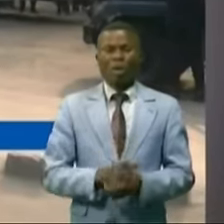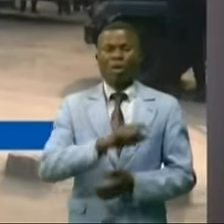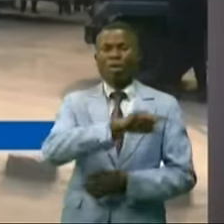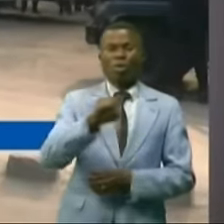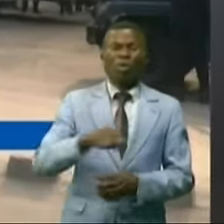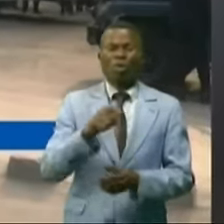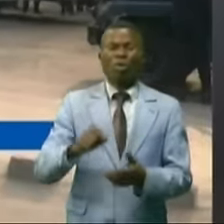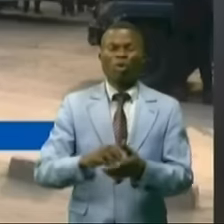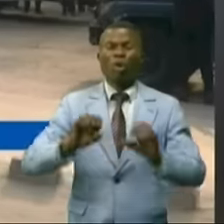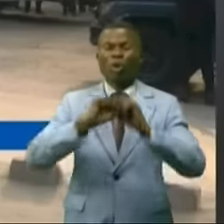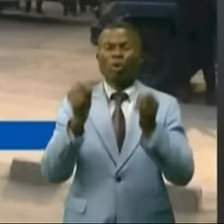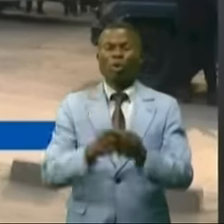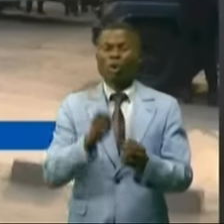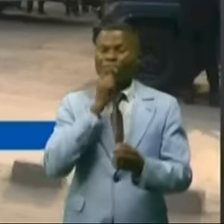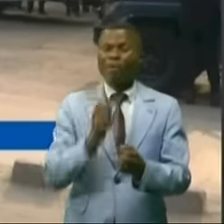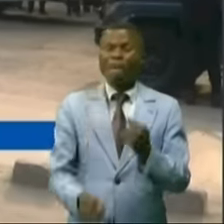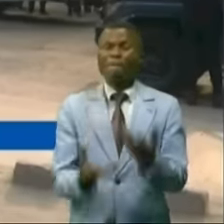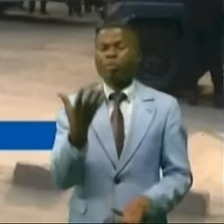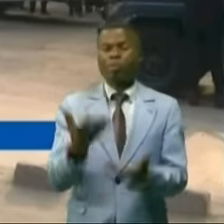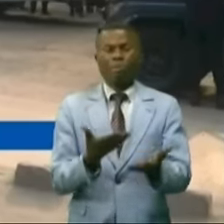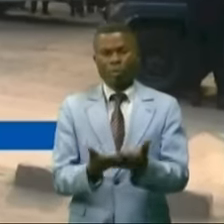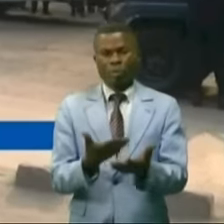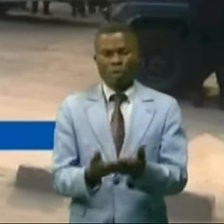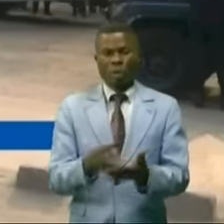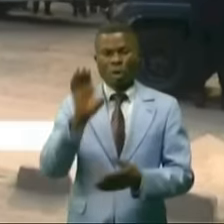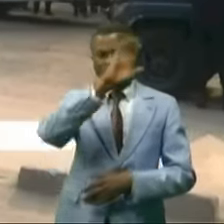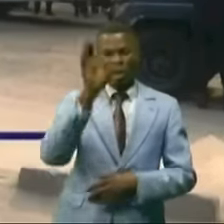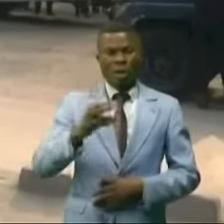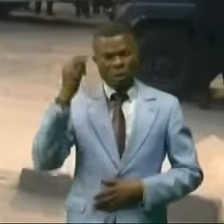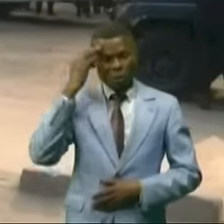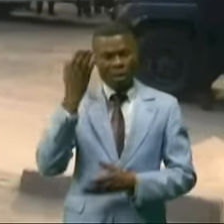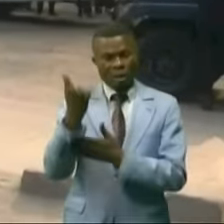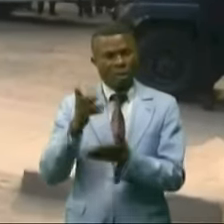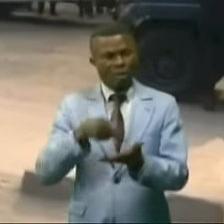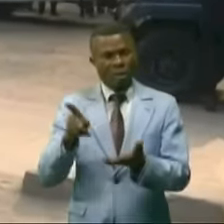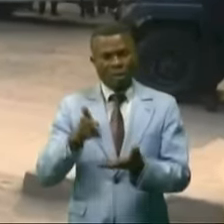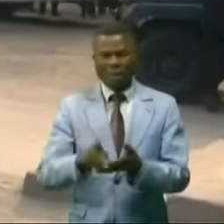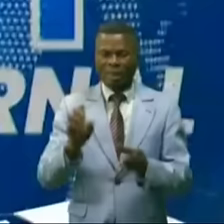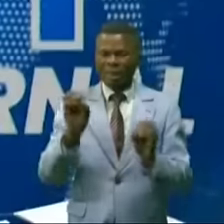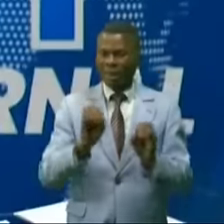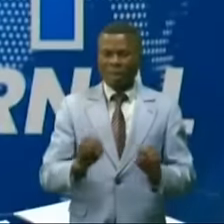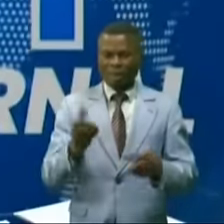siège de cette entreprise à Massina pour réclamer leur salaire.